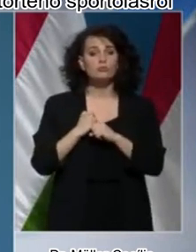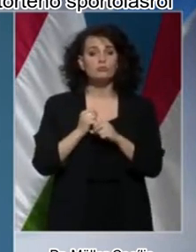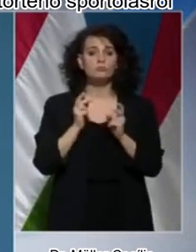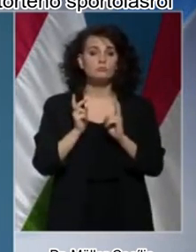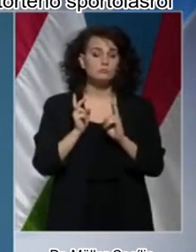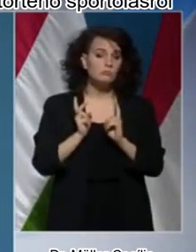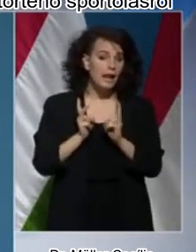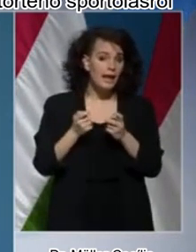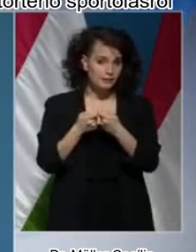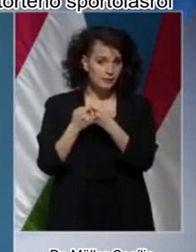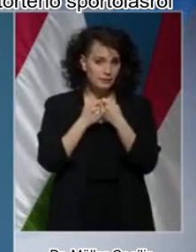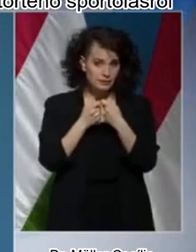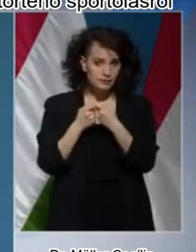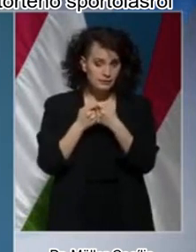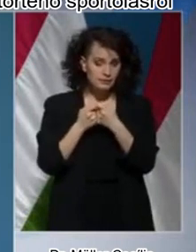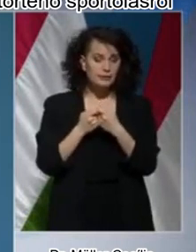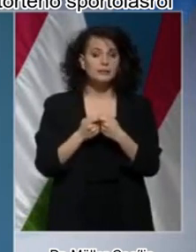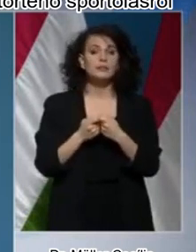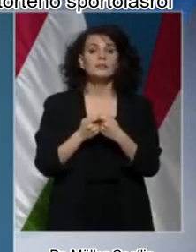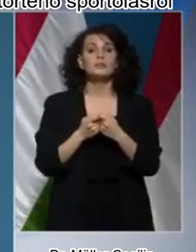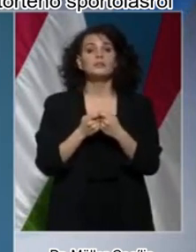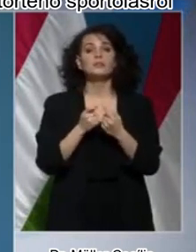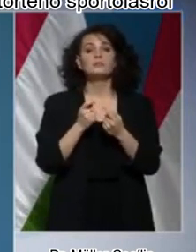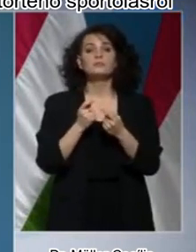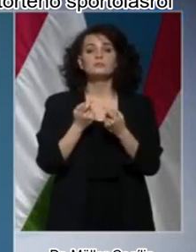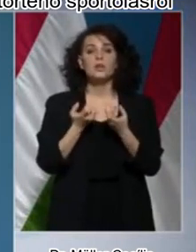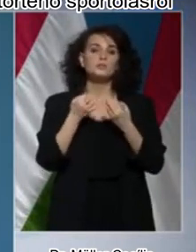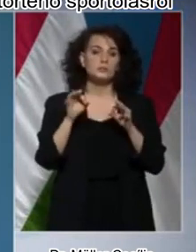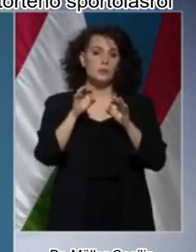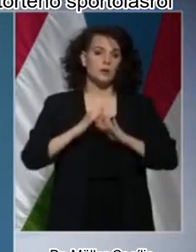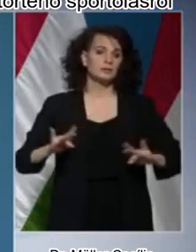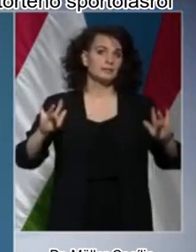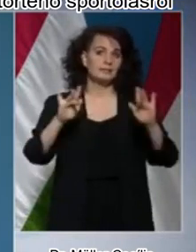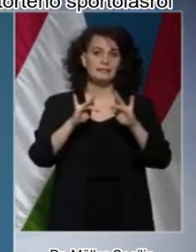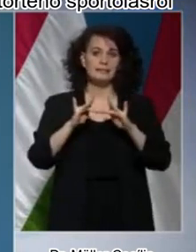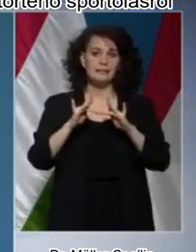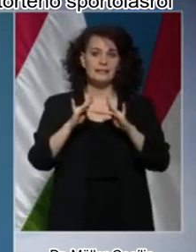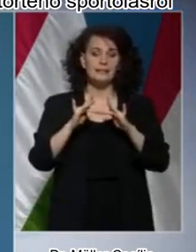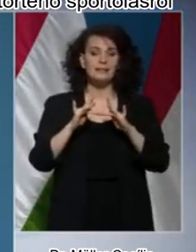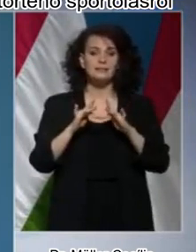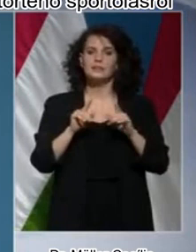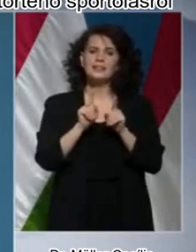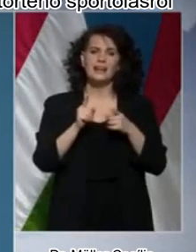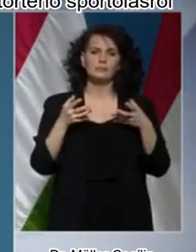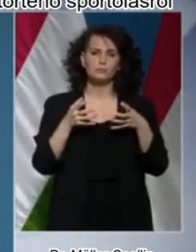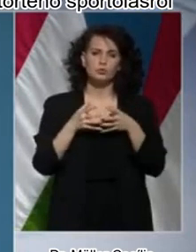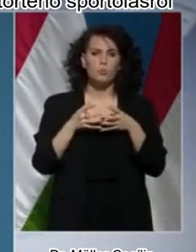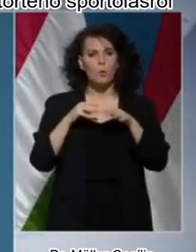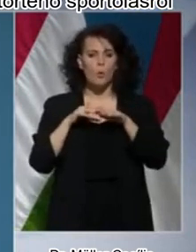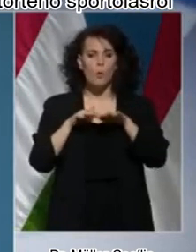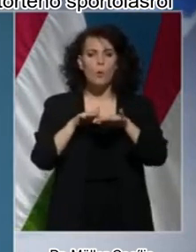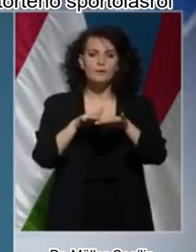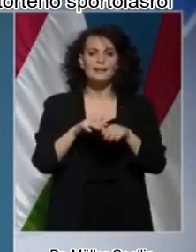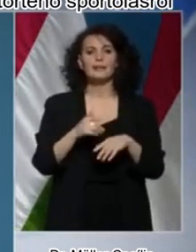mértékben szervezhetők, hogy tulajdonképpen a szabad térben ne csoportosan menjenek, de az, hogy